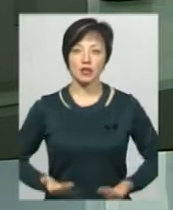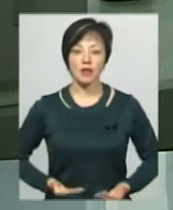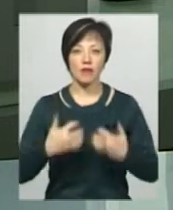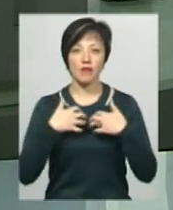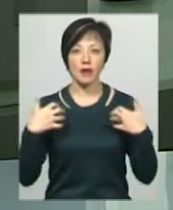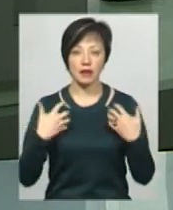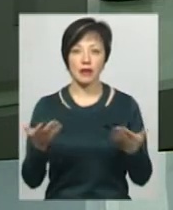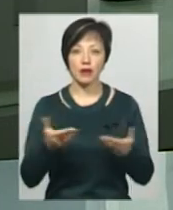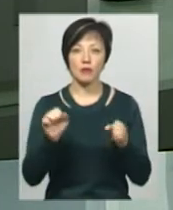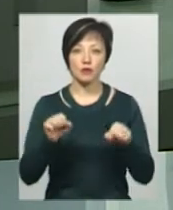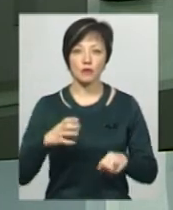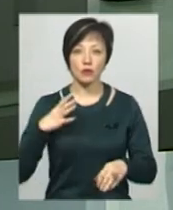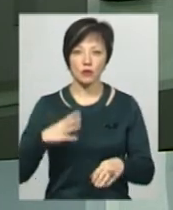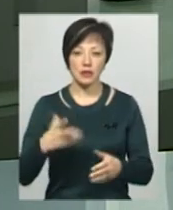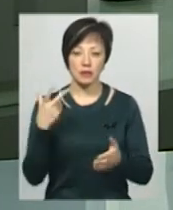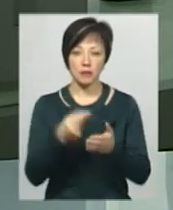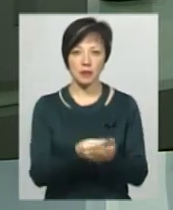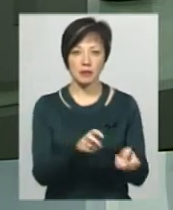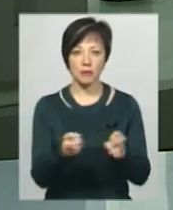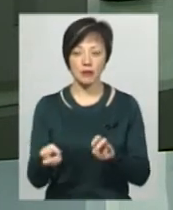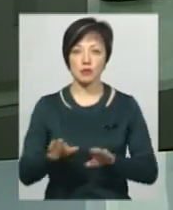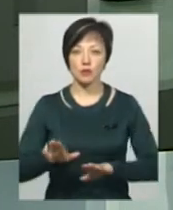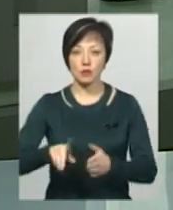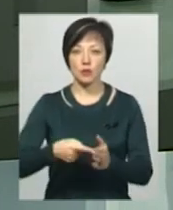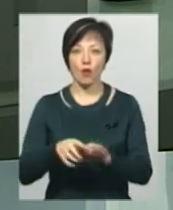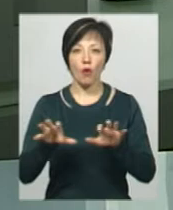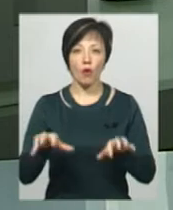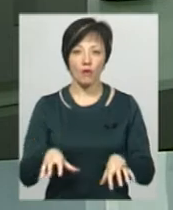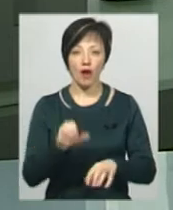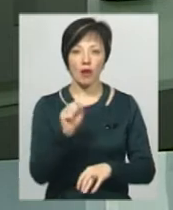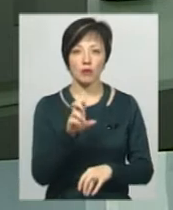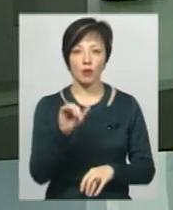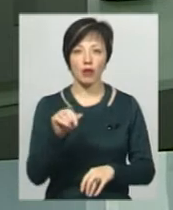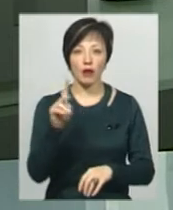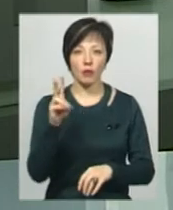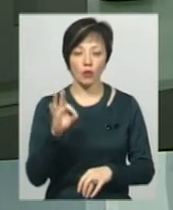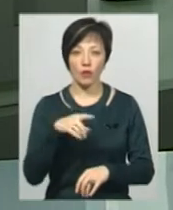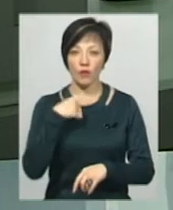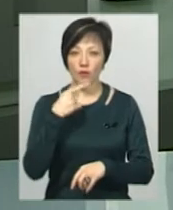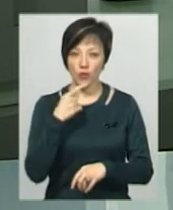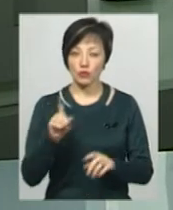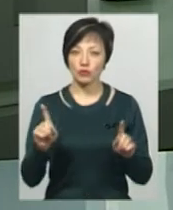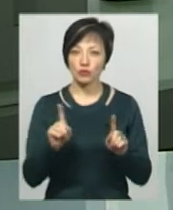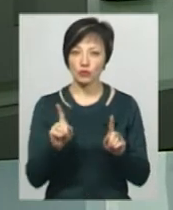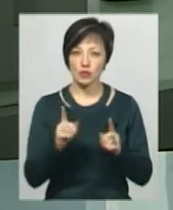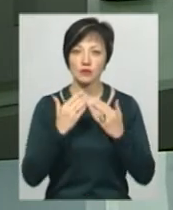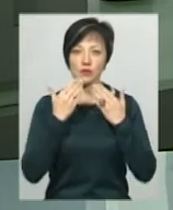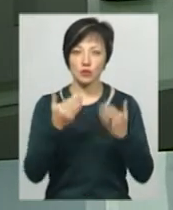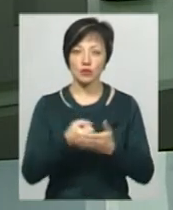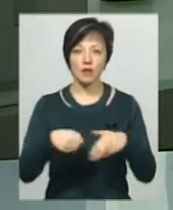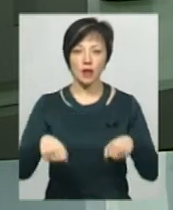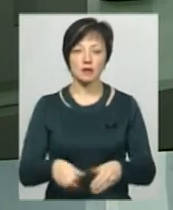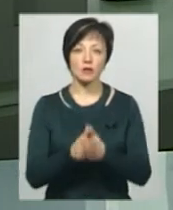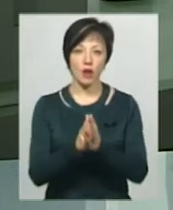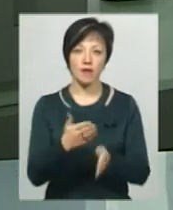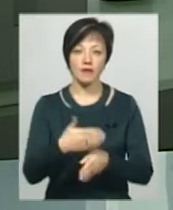тварин, яких, можливо, доведеться приспати. Заступник Хмельницького міського голови Андрій Бондаренко говорить, що Сергій Пальохін звернувся до влади з